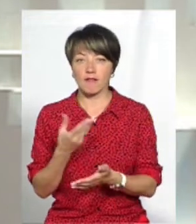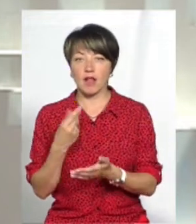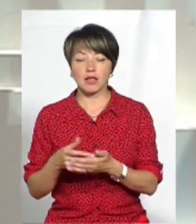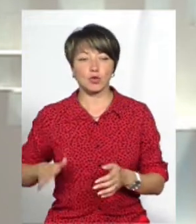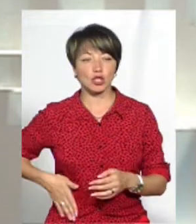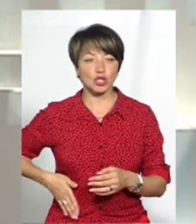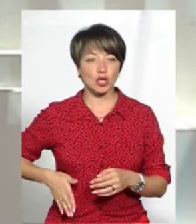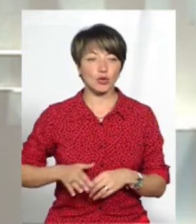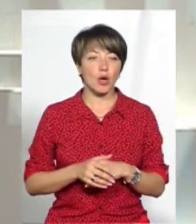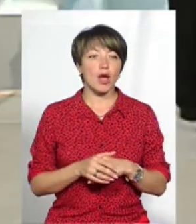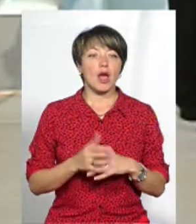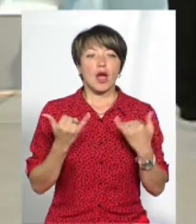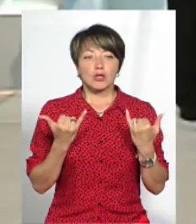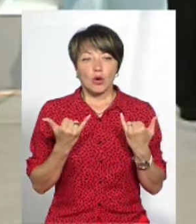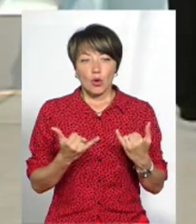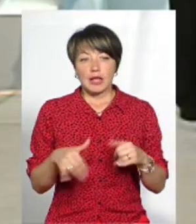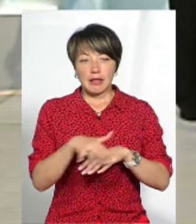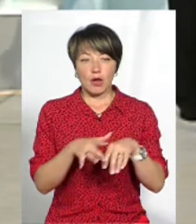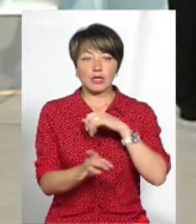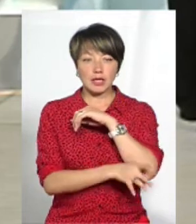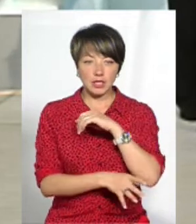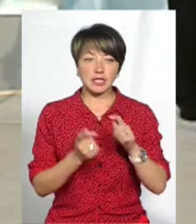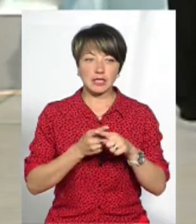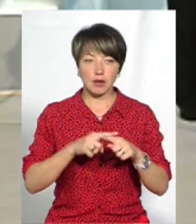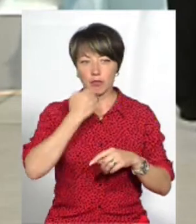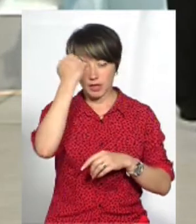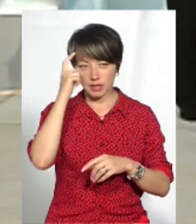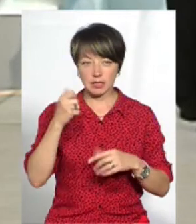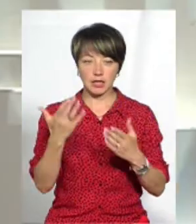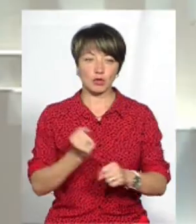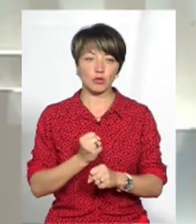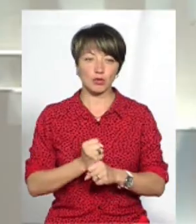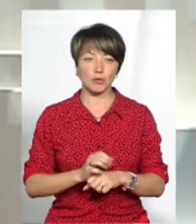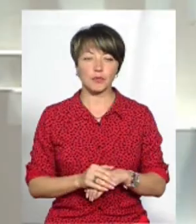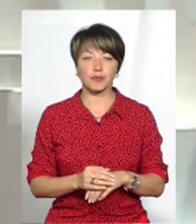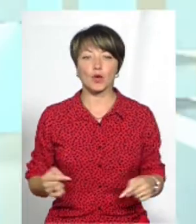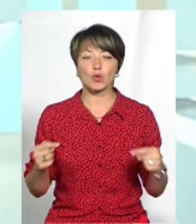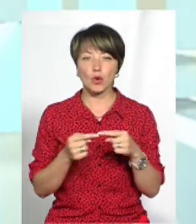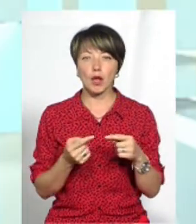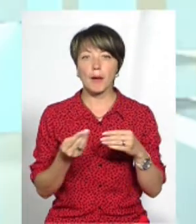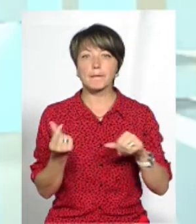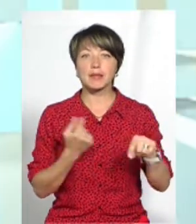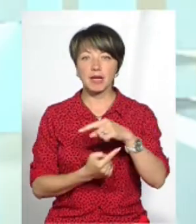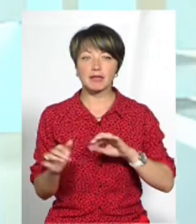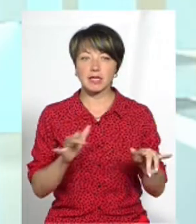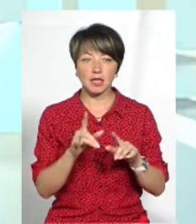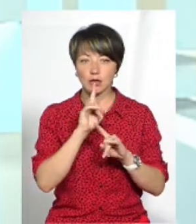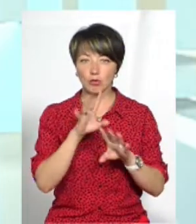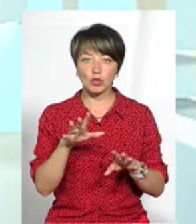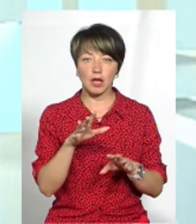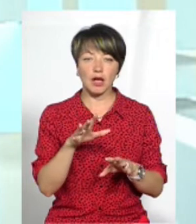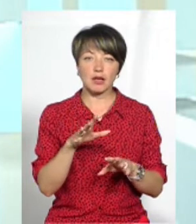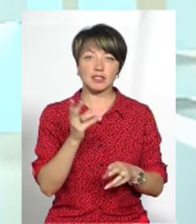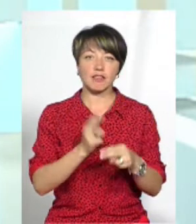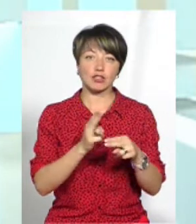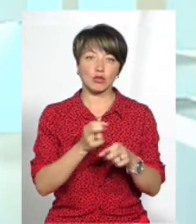власні кишені. Сьогодні народ нищий. І це подяка їм за їхню роботу. Одне уточнення. Підприємницька діяльність не буде відволікати